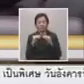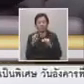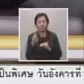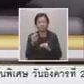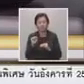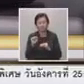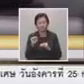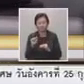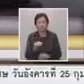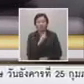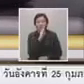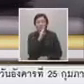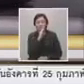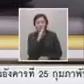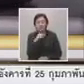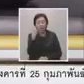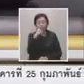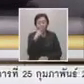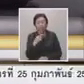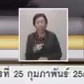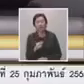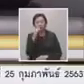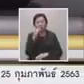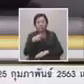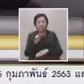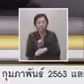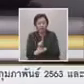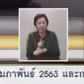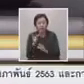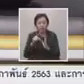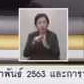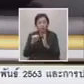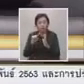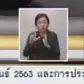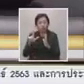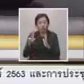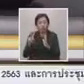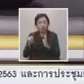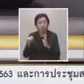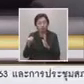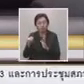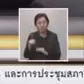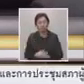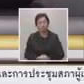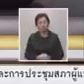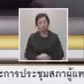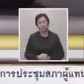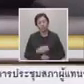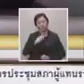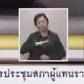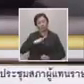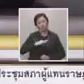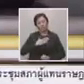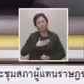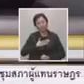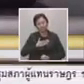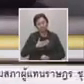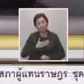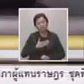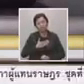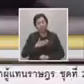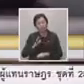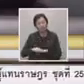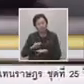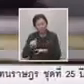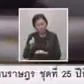ภาหากผู้ใดมีการเรียกท่านประธานสภาว่าคุณชวนหลีกภัยมันก็สามารถควบคุม